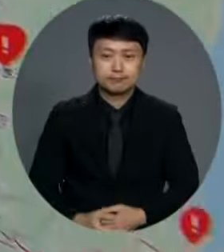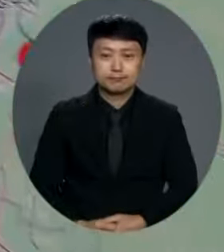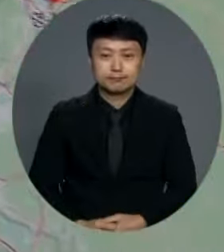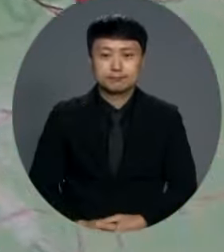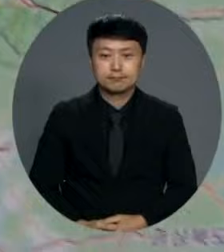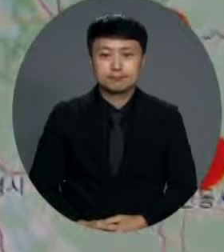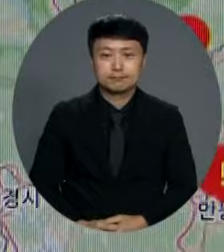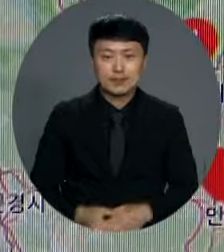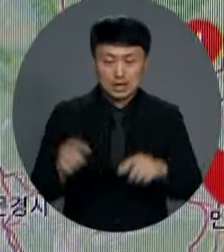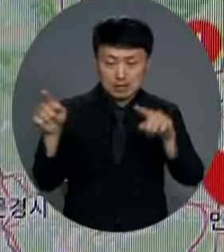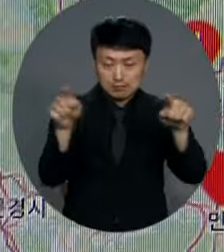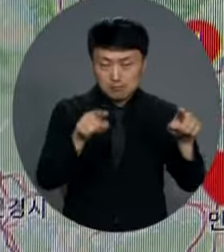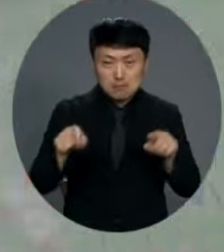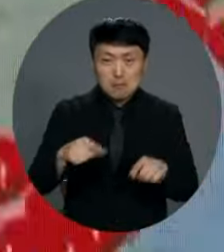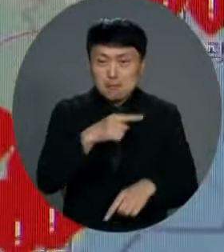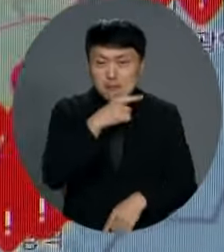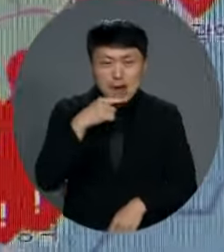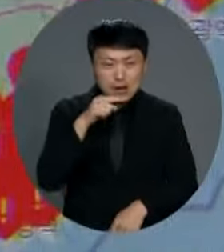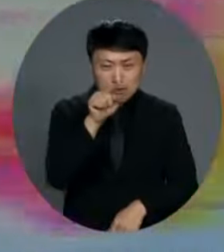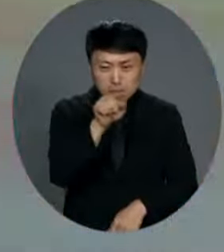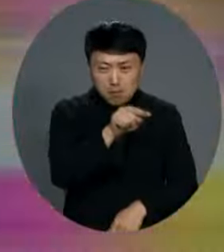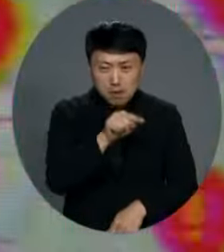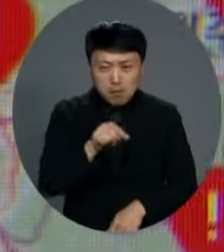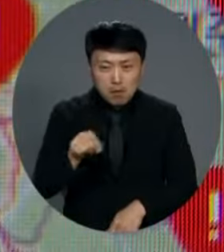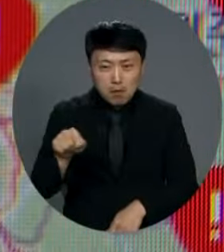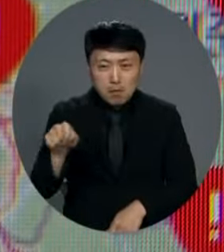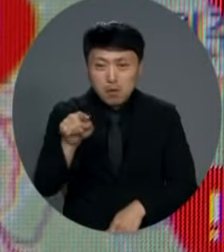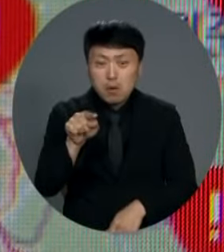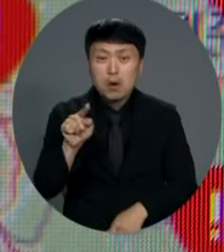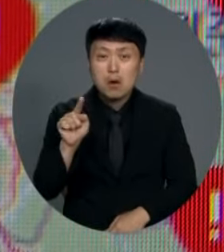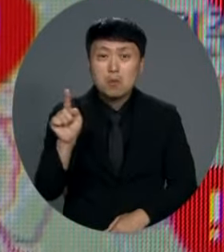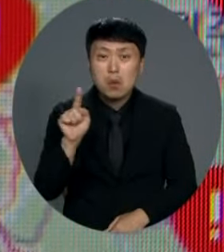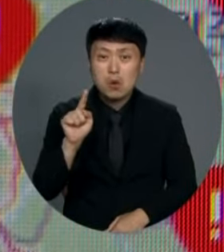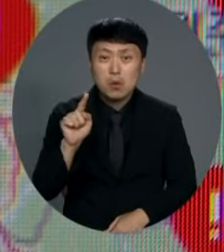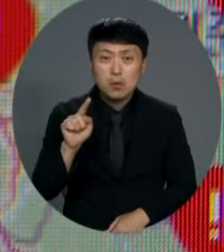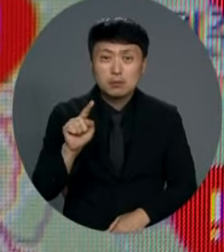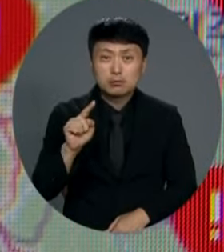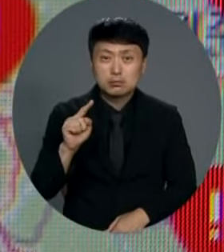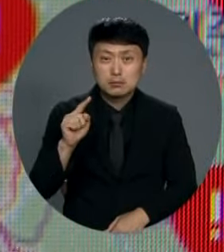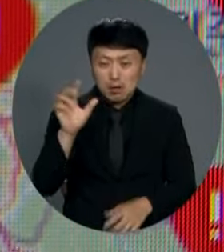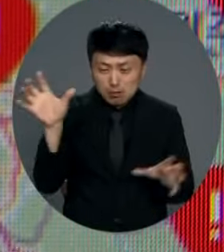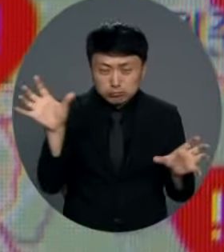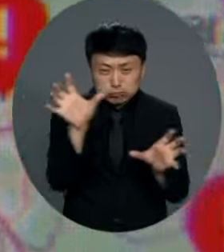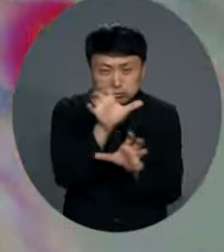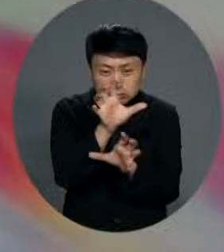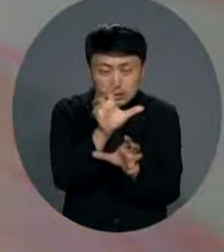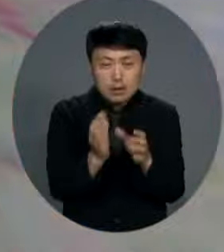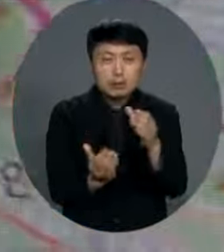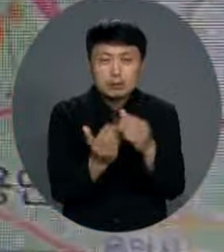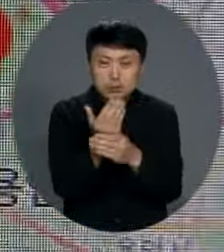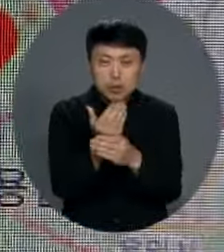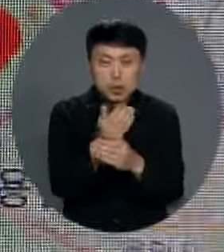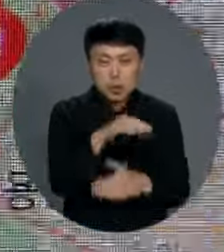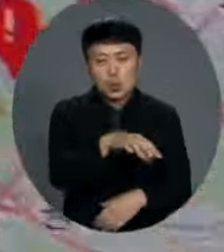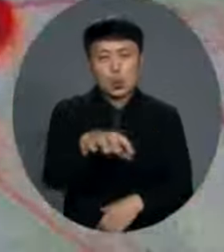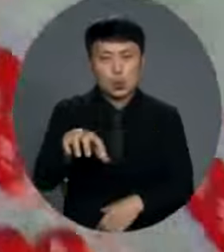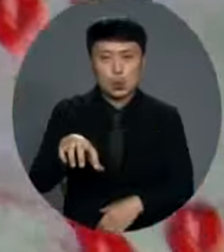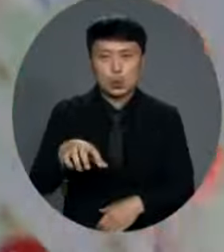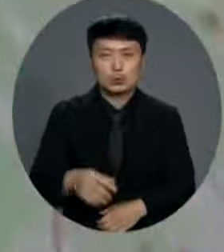기자입니다 지도의 빨간 점이 다닥다닥 찍혀 있습니다 페이크 피해가 발생한 학교를 표시한